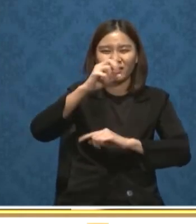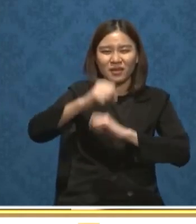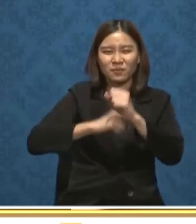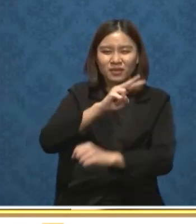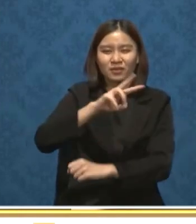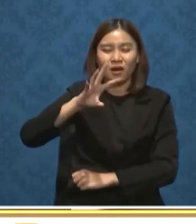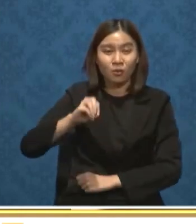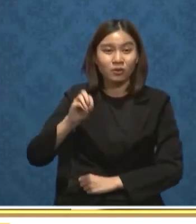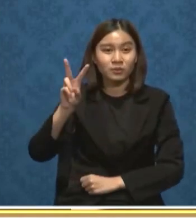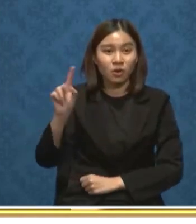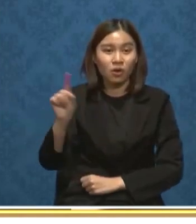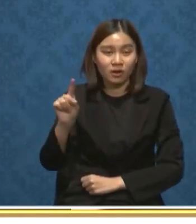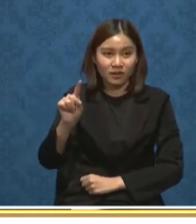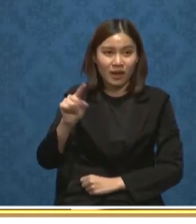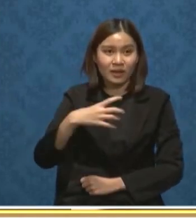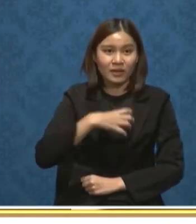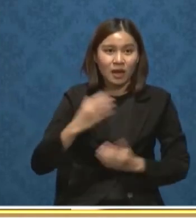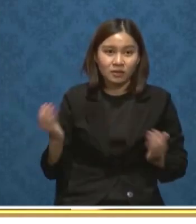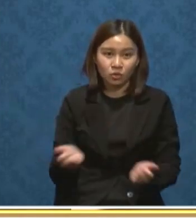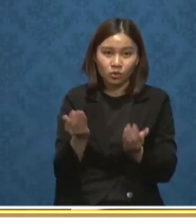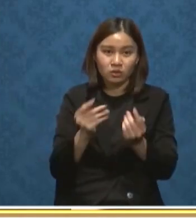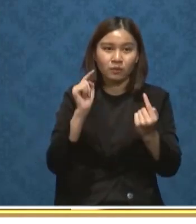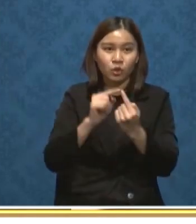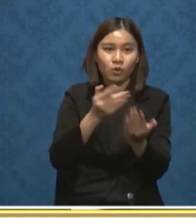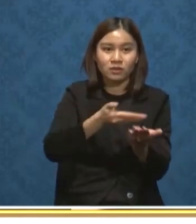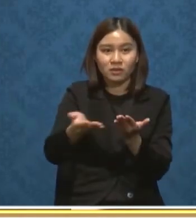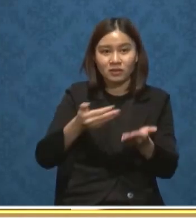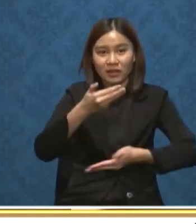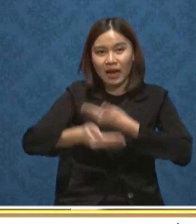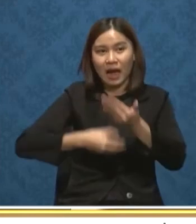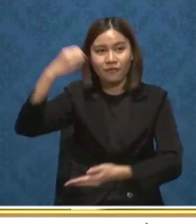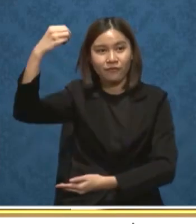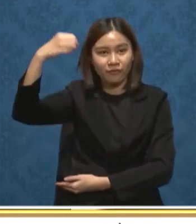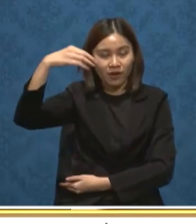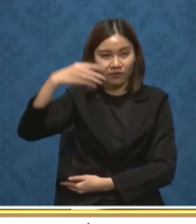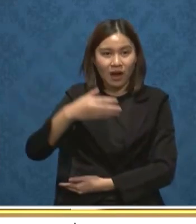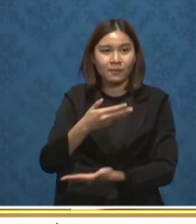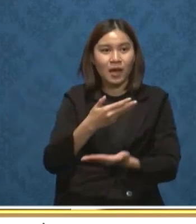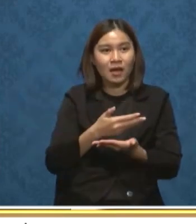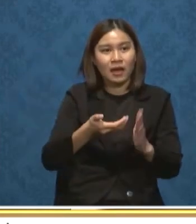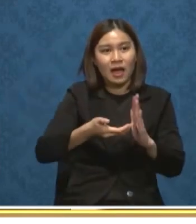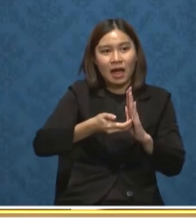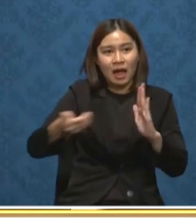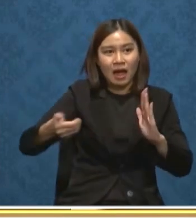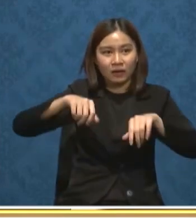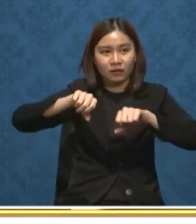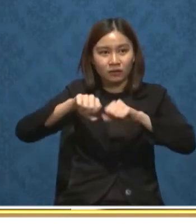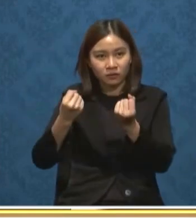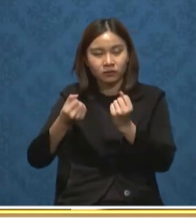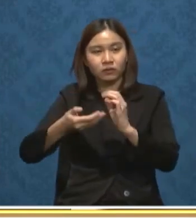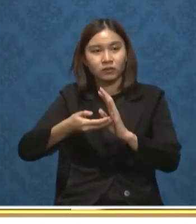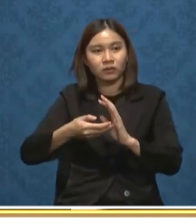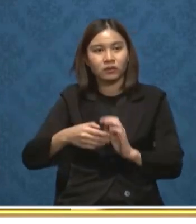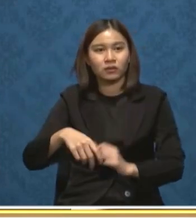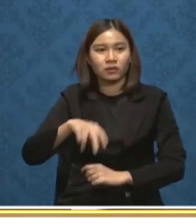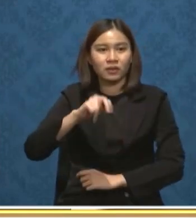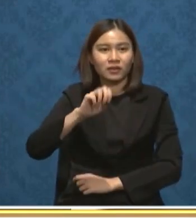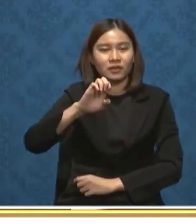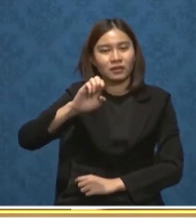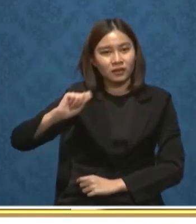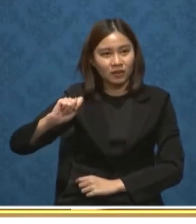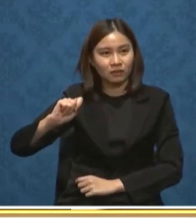2ว่าจะส่งเสริมการซื้อขายไฟ้าแบบหักลบหนวยไฟาสุดที่หรอ NetMittling